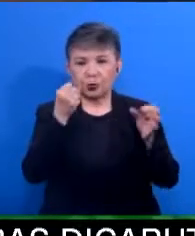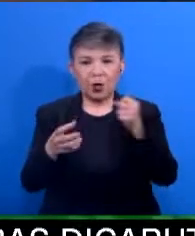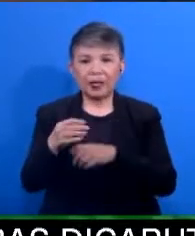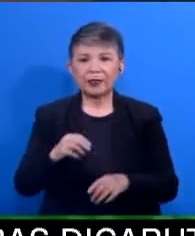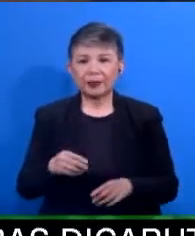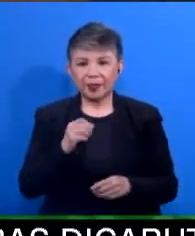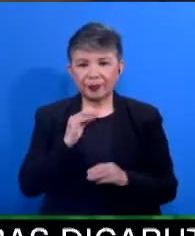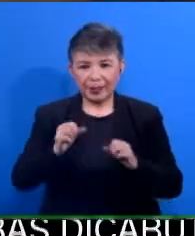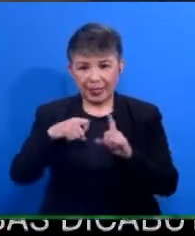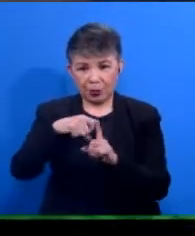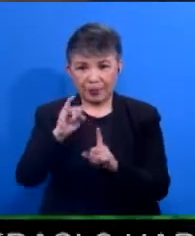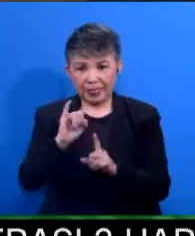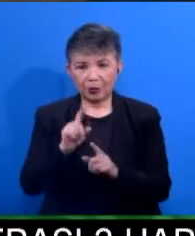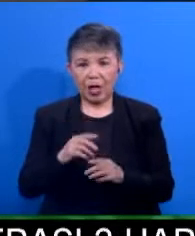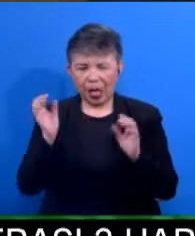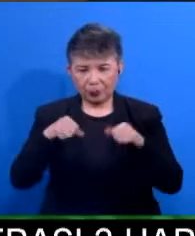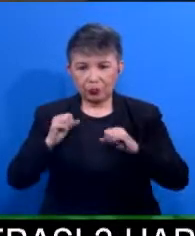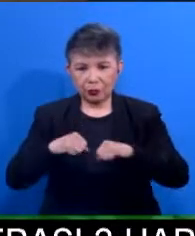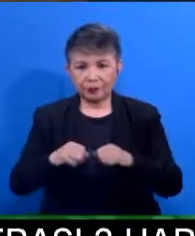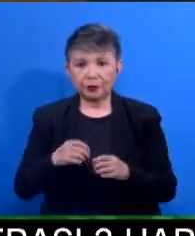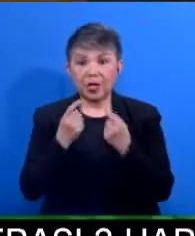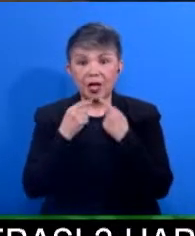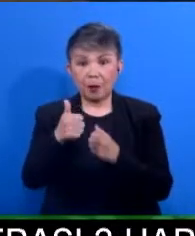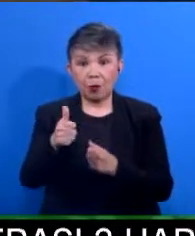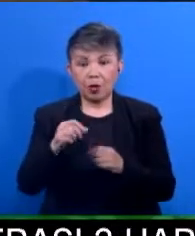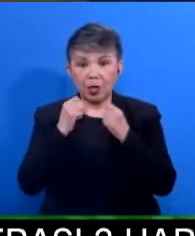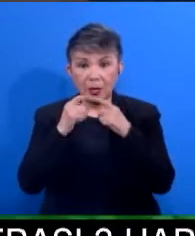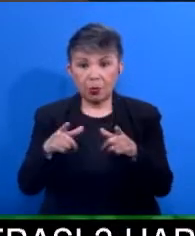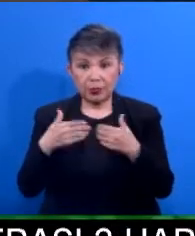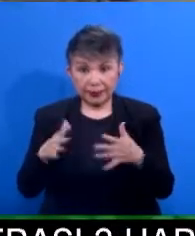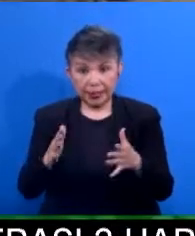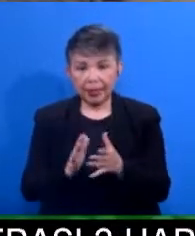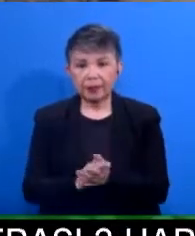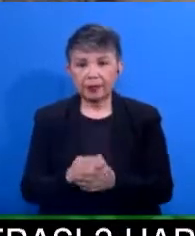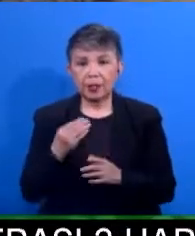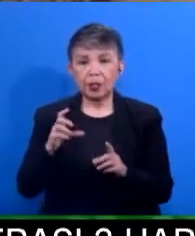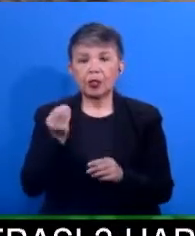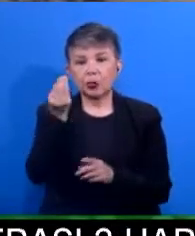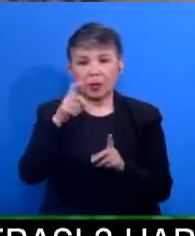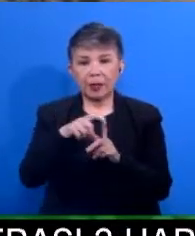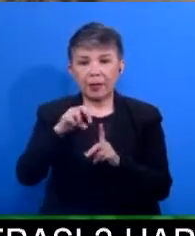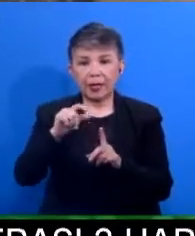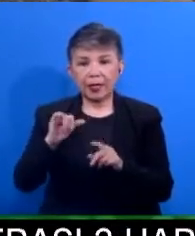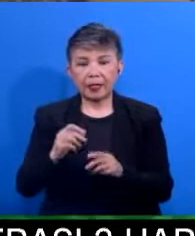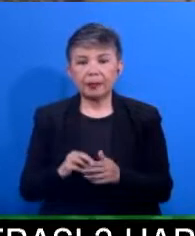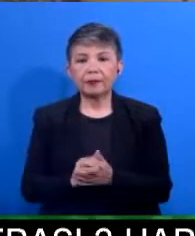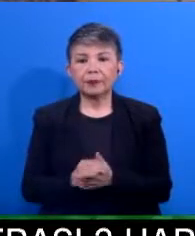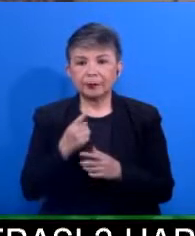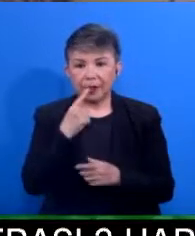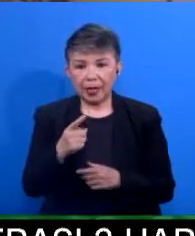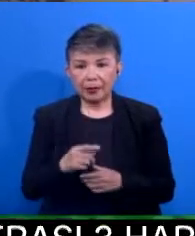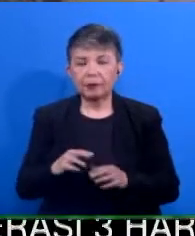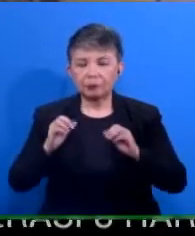anggota Komisi 1 DPR. Usai laporan dari Ketua Komisi 1, Ketua DPR Puan Maharani pun